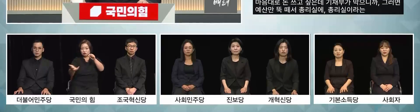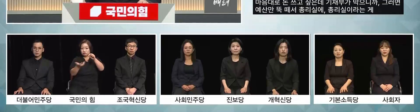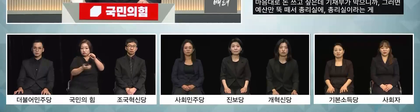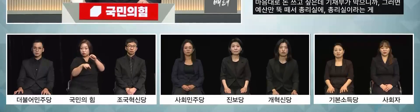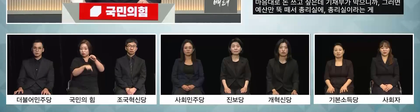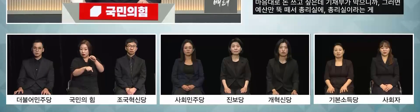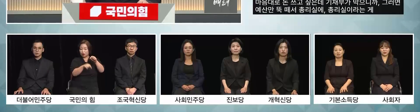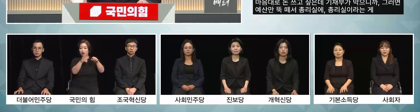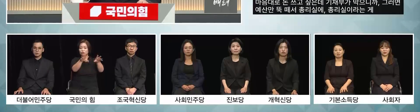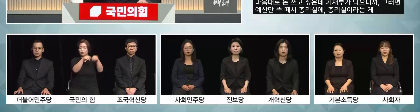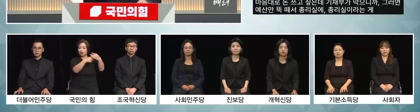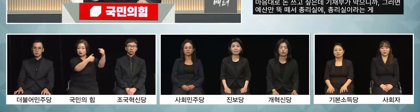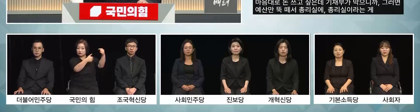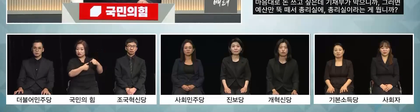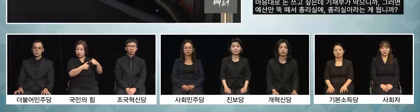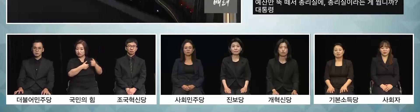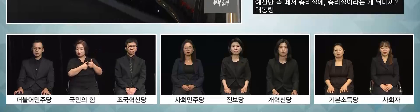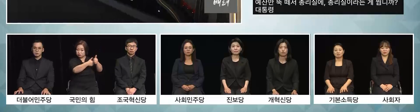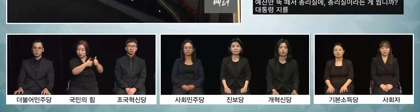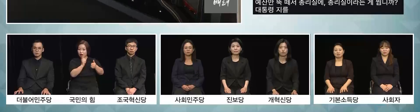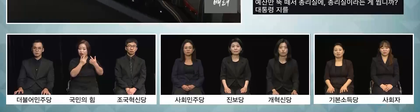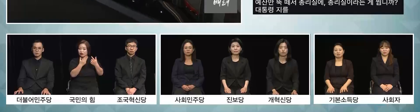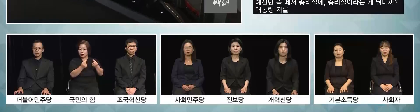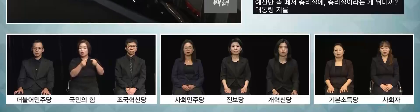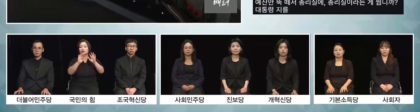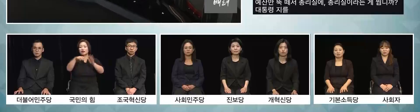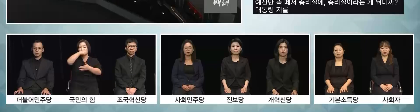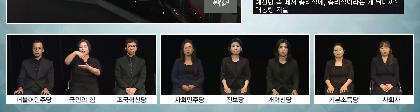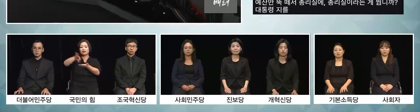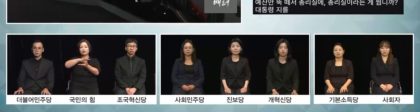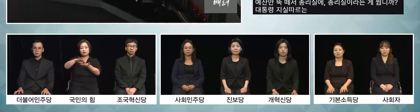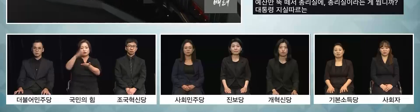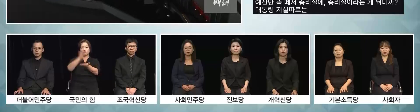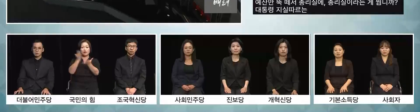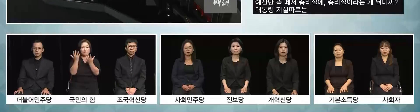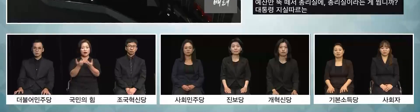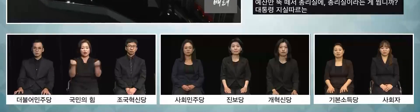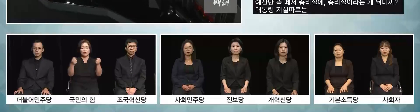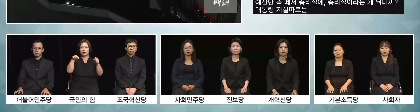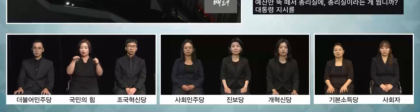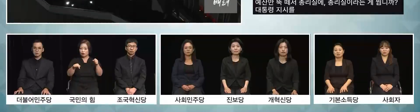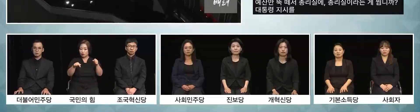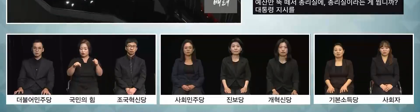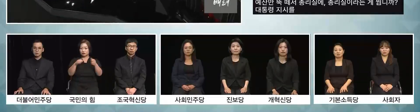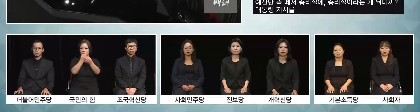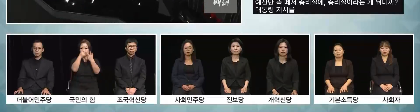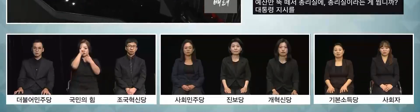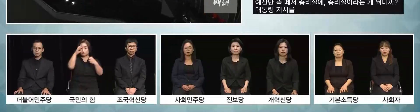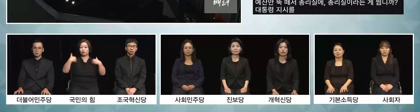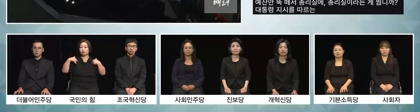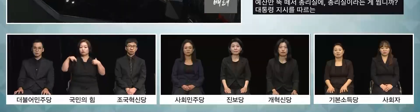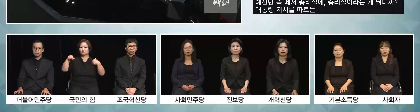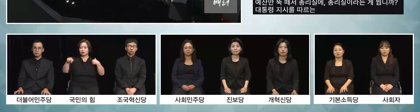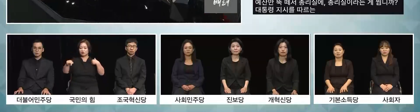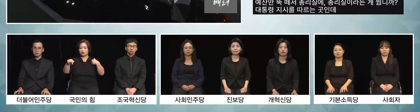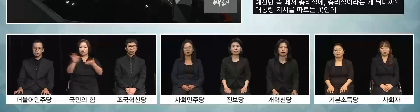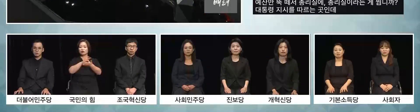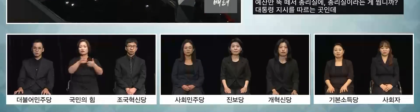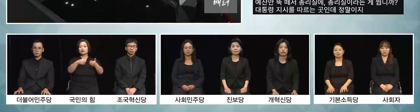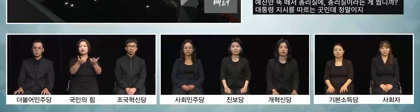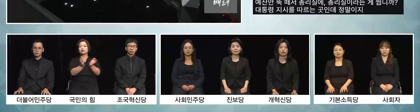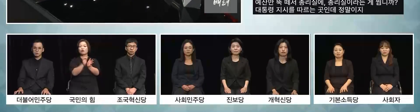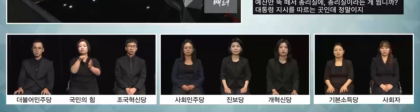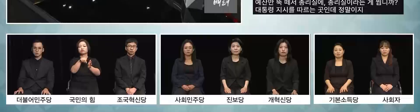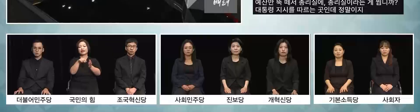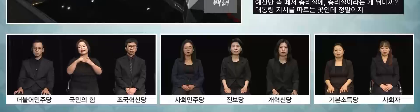따르는 곳인데 예산 부서를 거기 떼내는 것은 정말이지 우리 재정 중독된 이재명 대통령이 기재부의 사적인 보복을